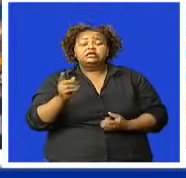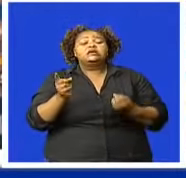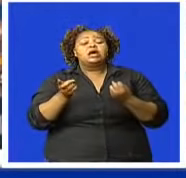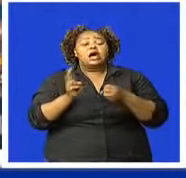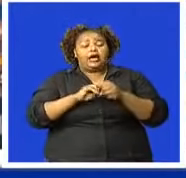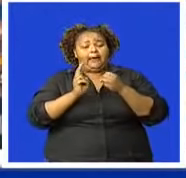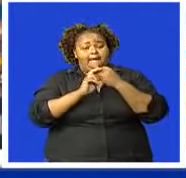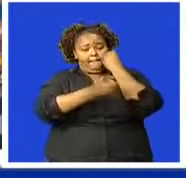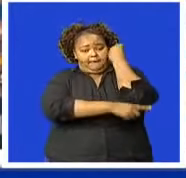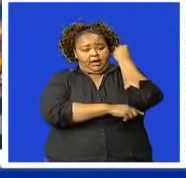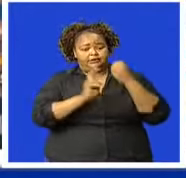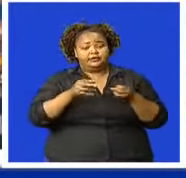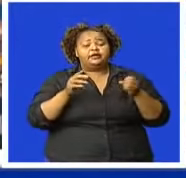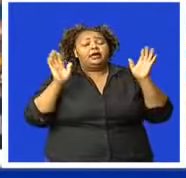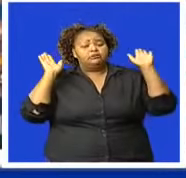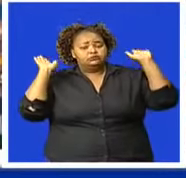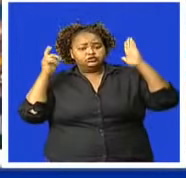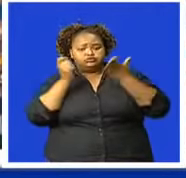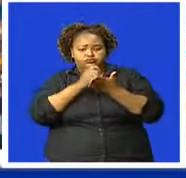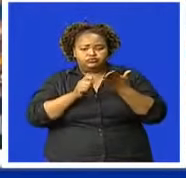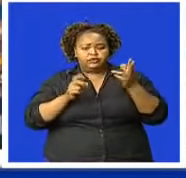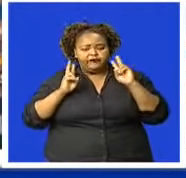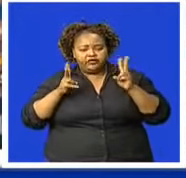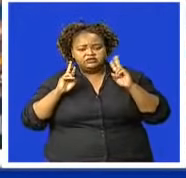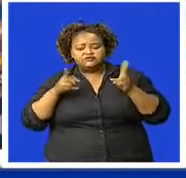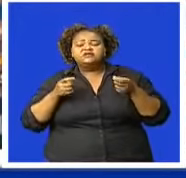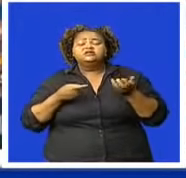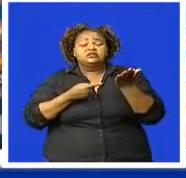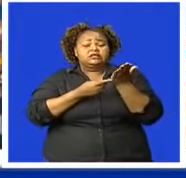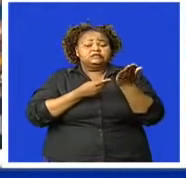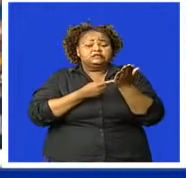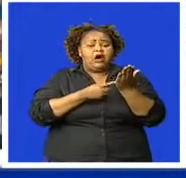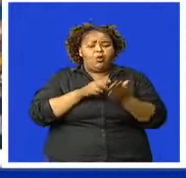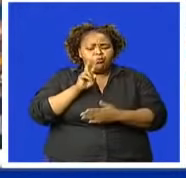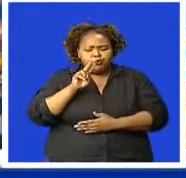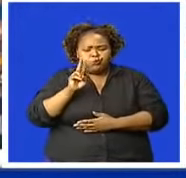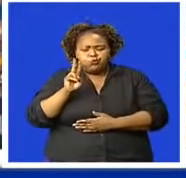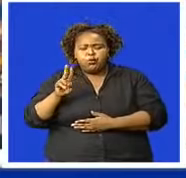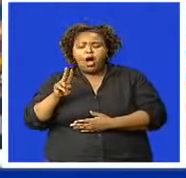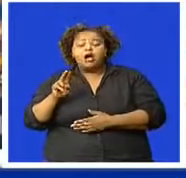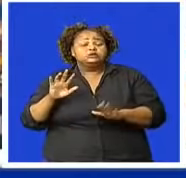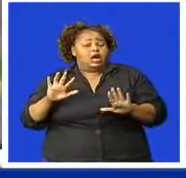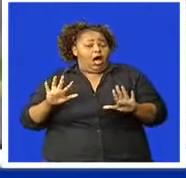tinsathe litalo msakato divakashelela amadolobha kuyawuhlola ke ukuthi simo sinjani.